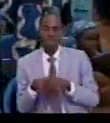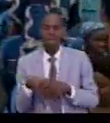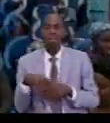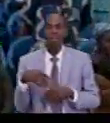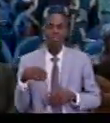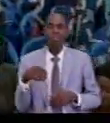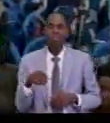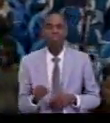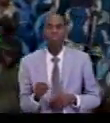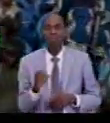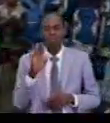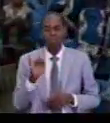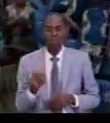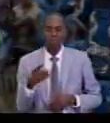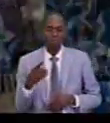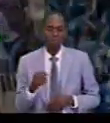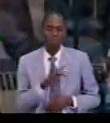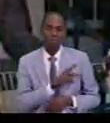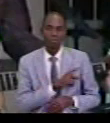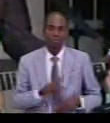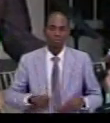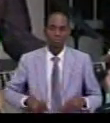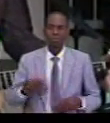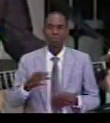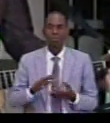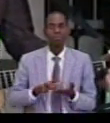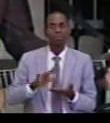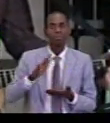roi de gloire et de majesté.